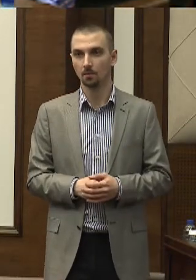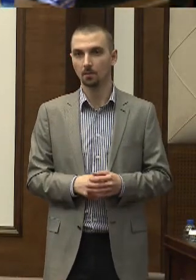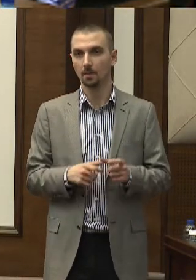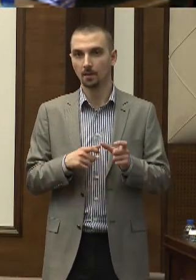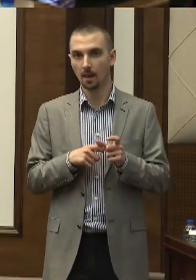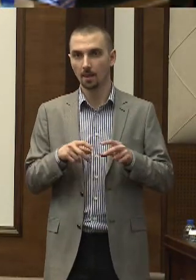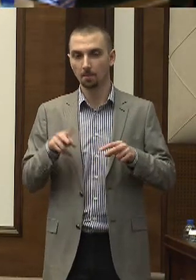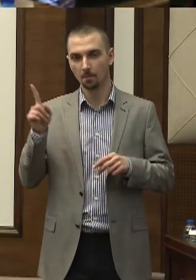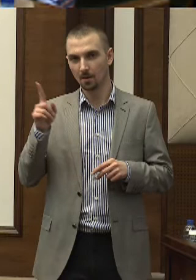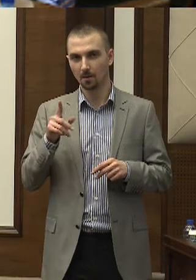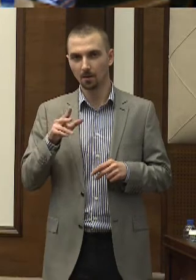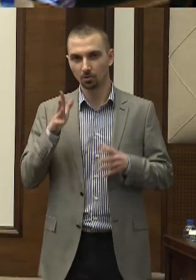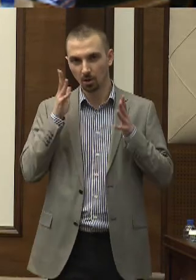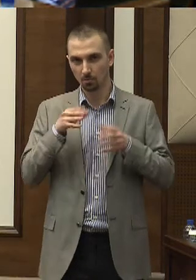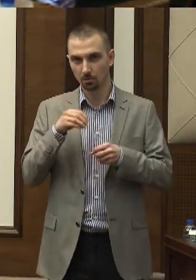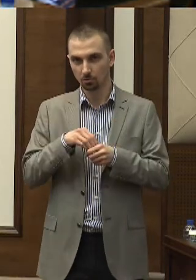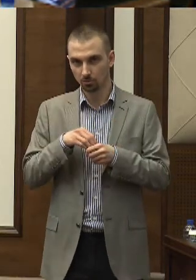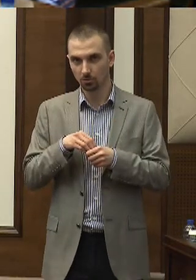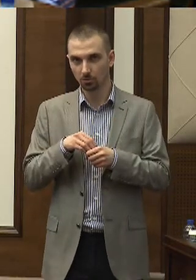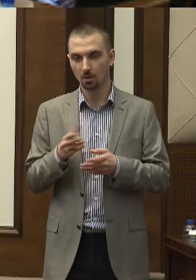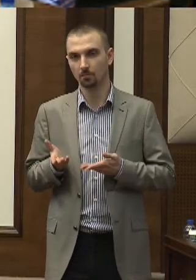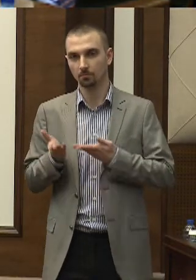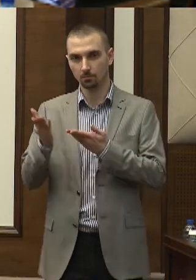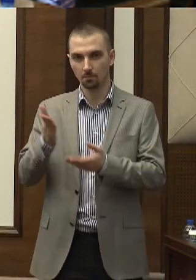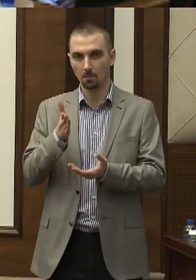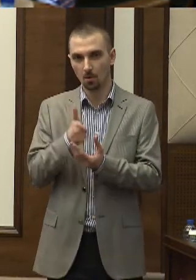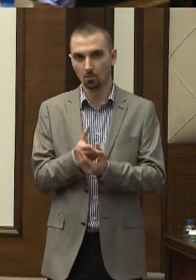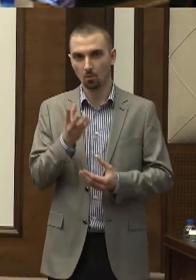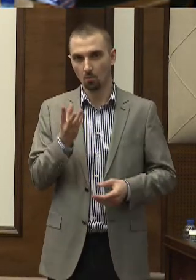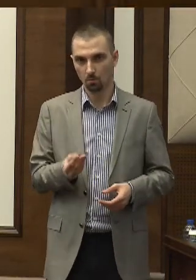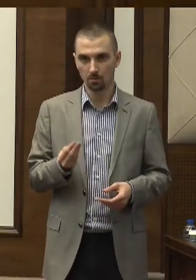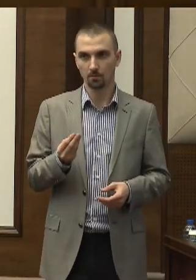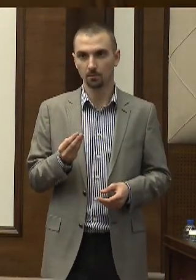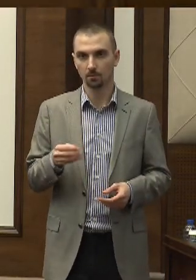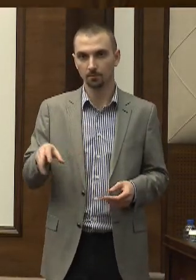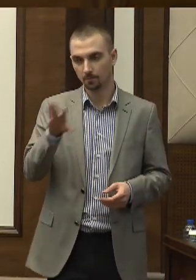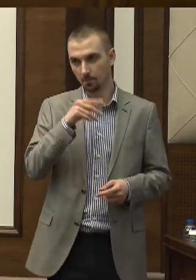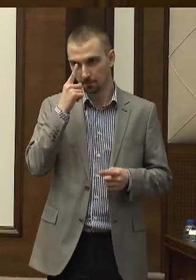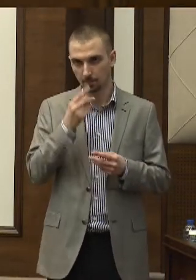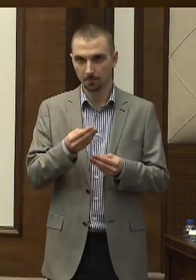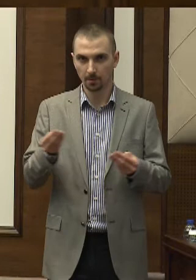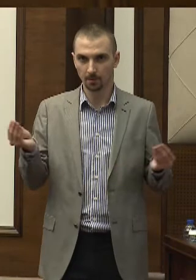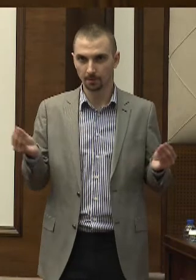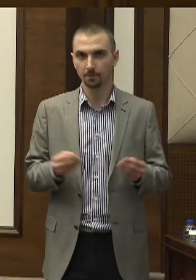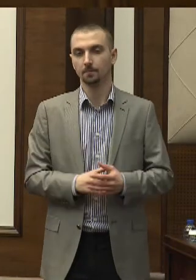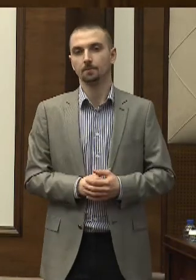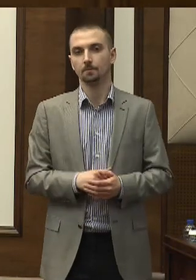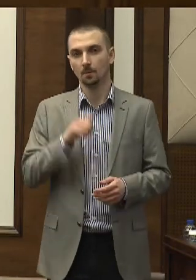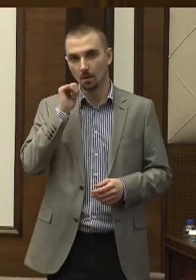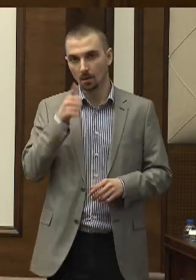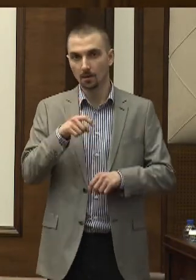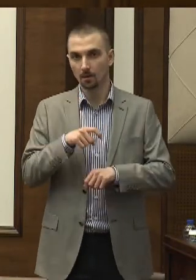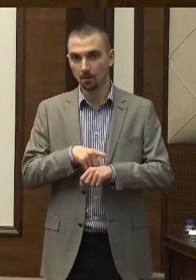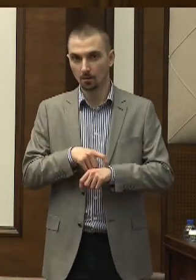Paşa Merkez Camii'nden cenazesi kaldırılacaktır, duyurulur. Aileye tekrar başsağlığı diliyoruz. Bir, yarın saat